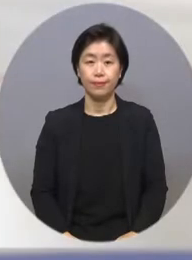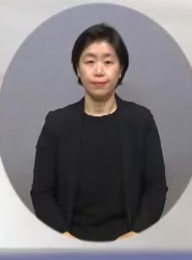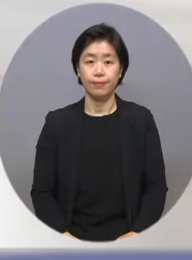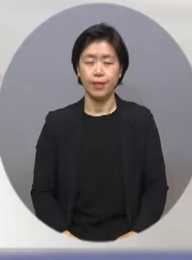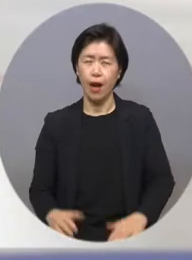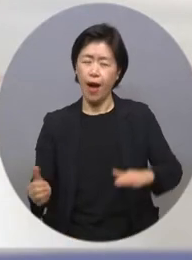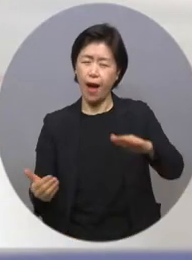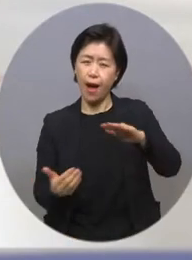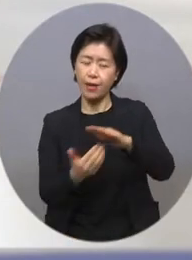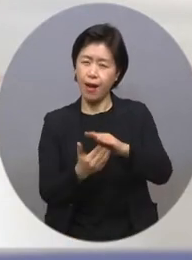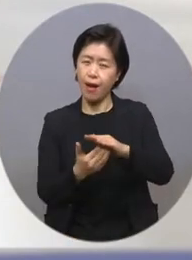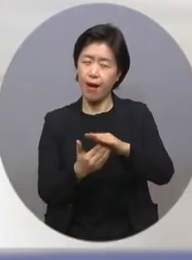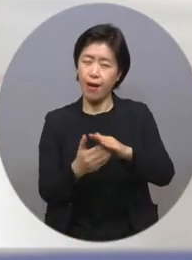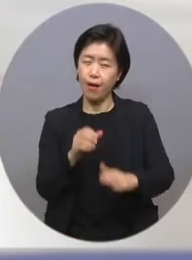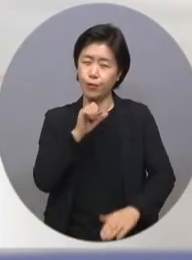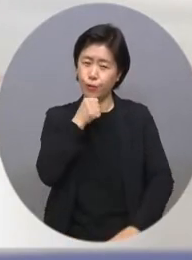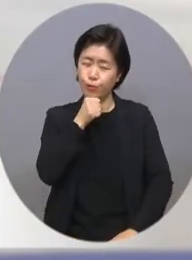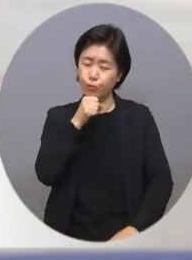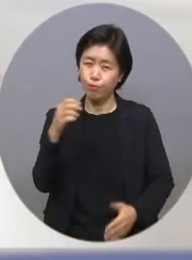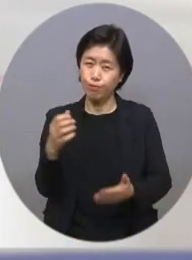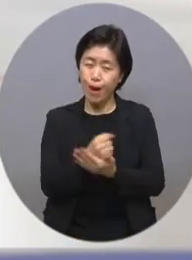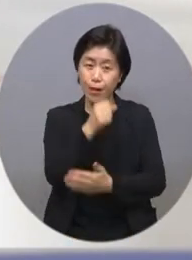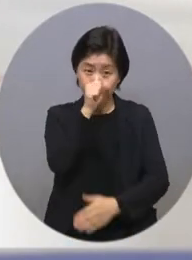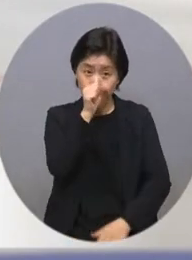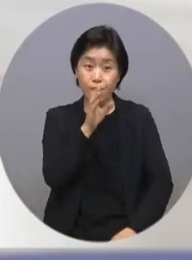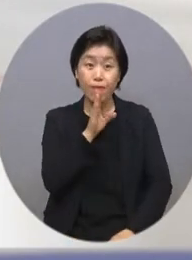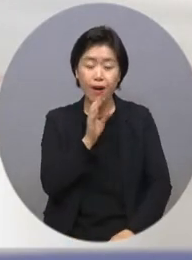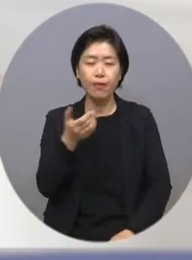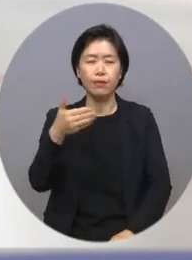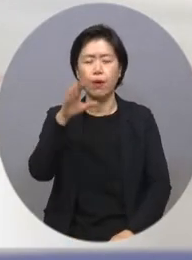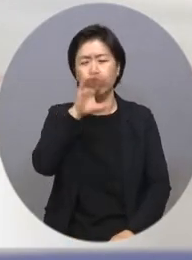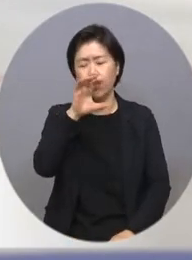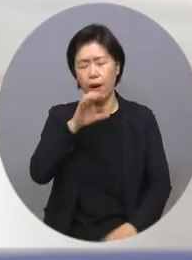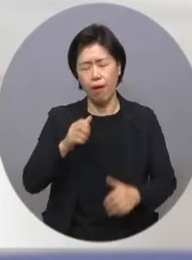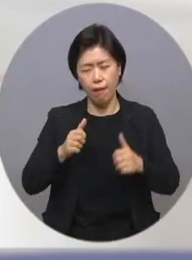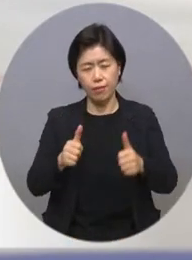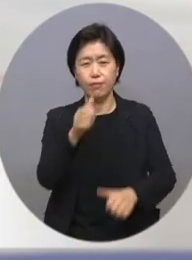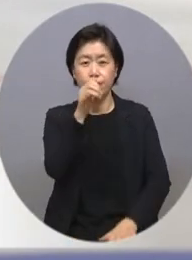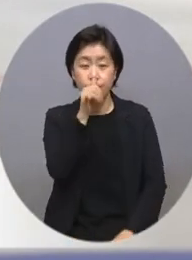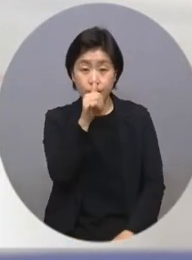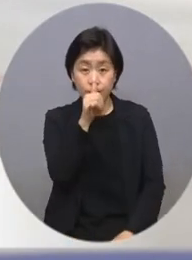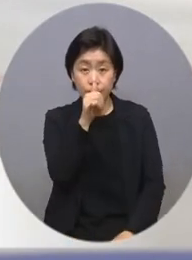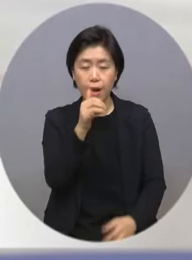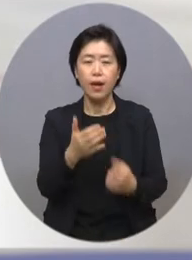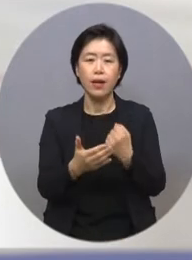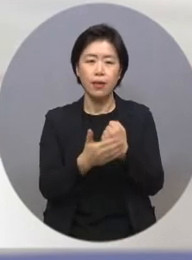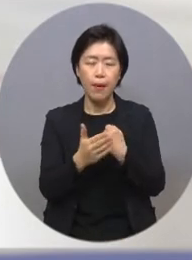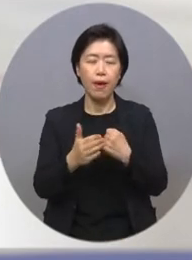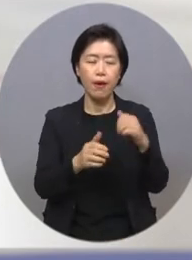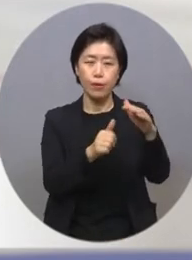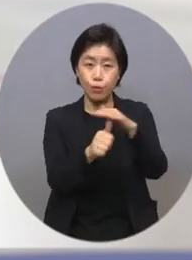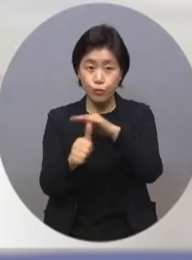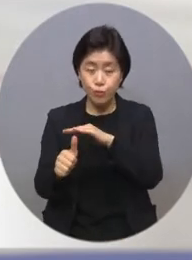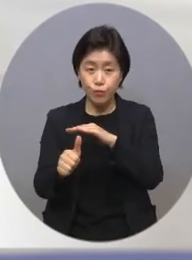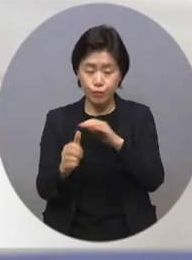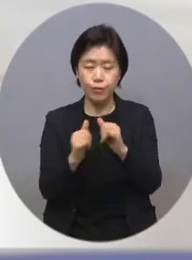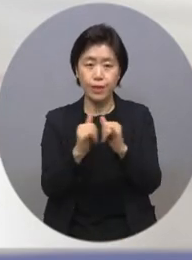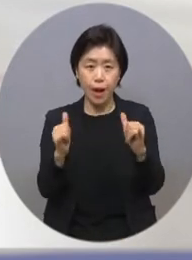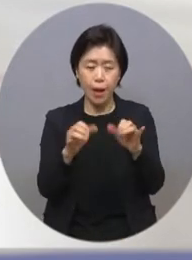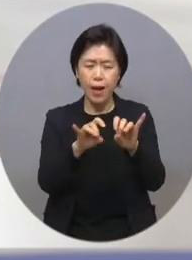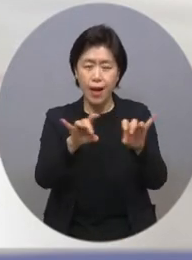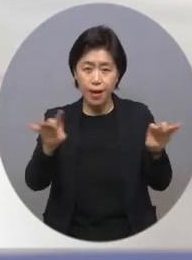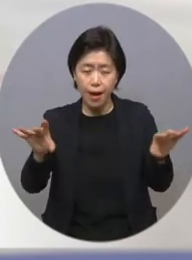최상위 성적을 내는 것도 중요하지만요. 저희가 훈련을 열심히 한 만큼 선수들 개개인이 좋은